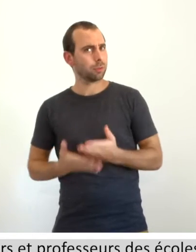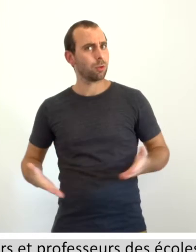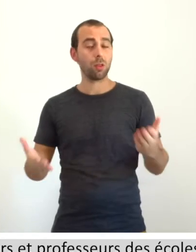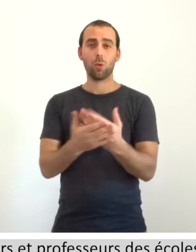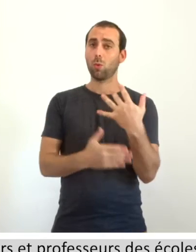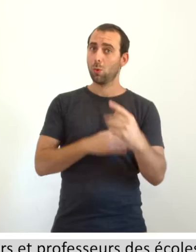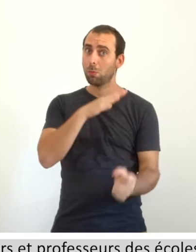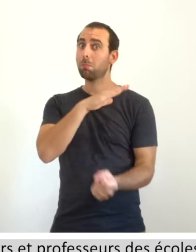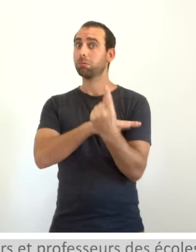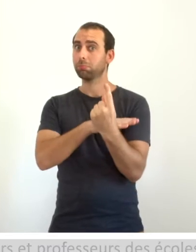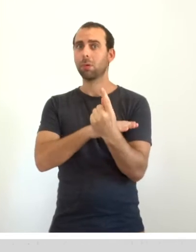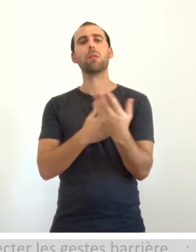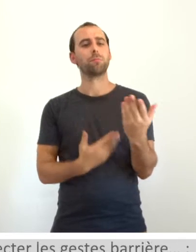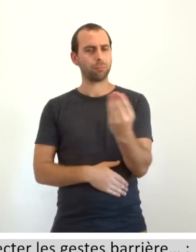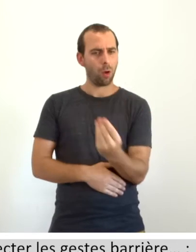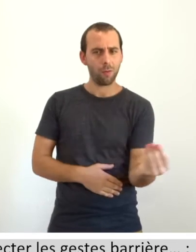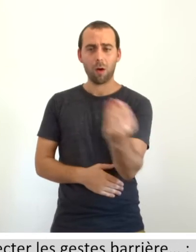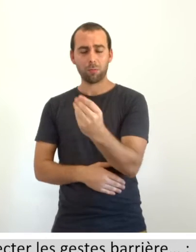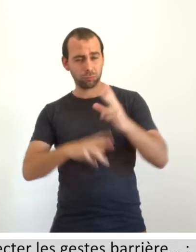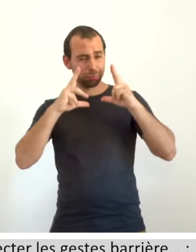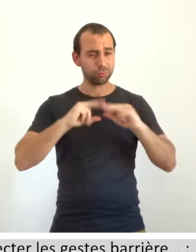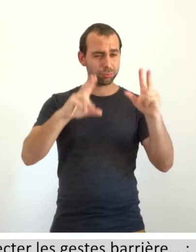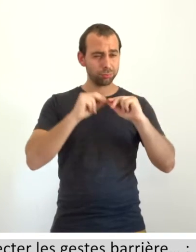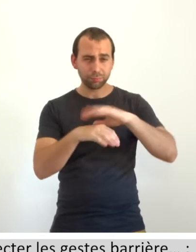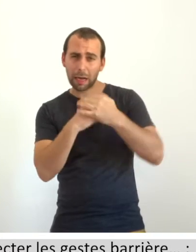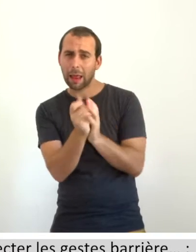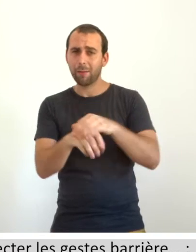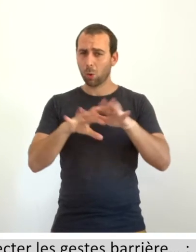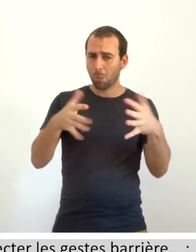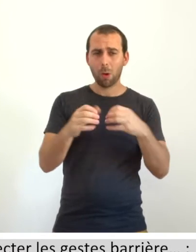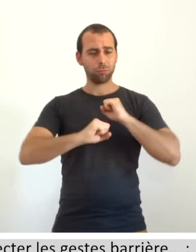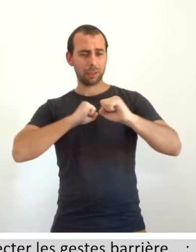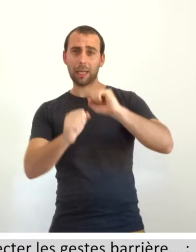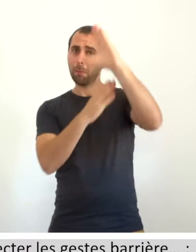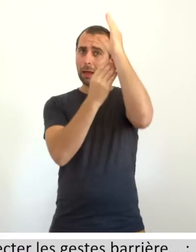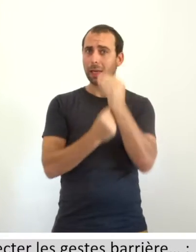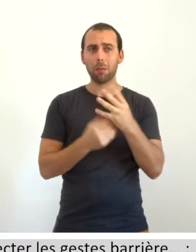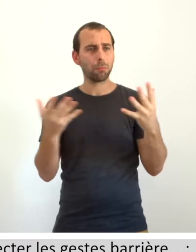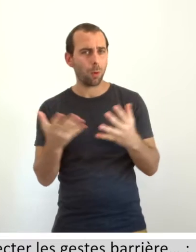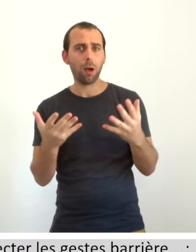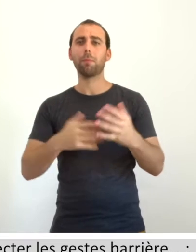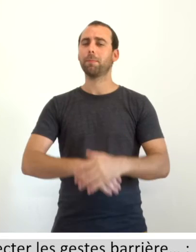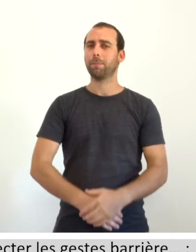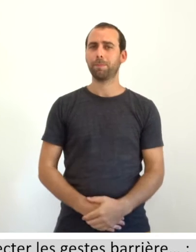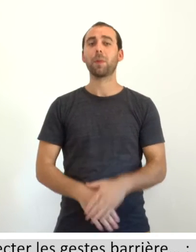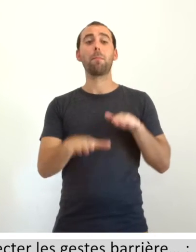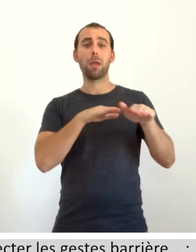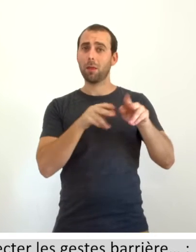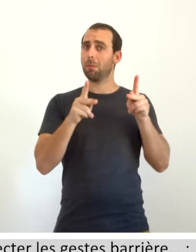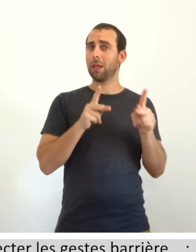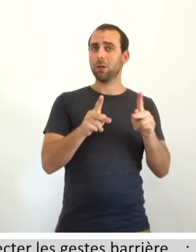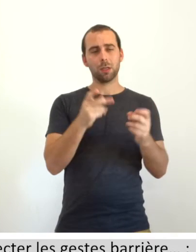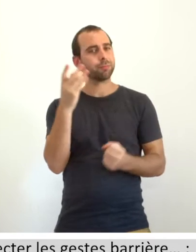rentrée scolaire dans une situation inédite. Apprendre aux petits à se laver les mains, à respecter les gestes barrières. Aux